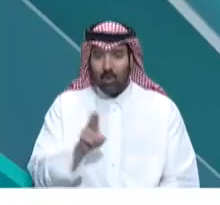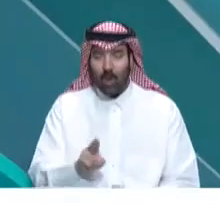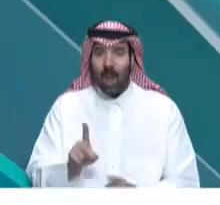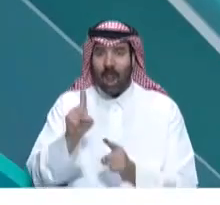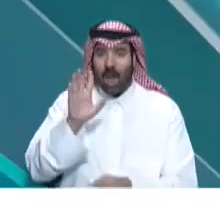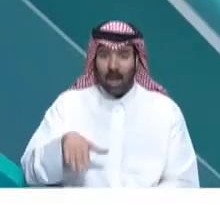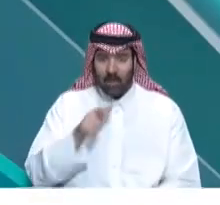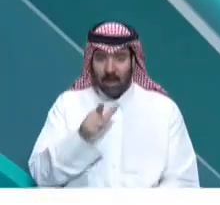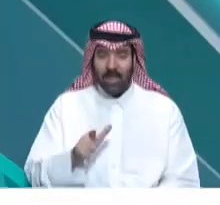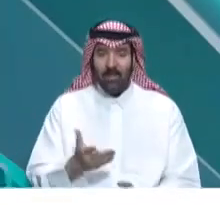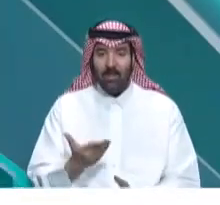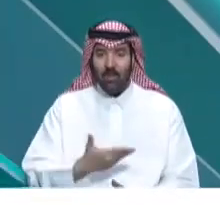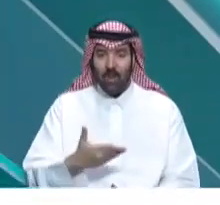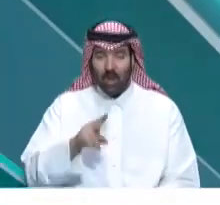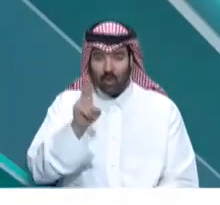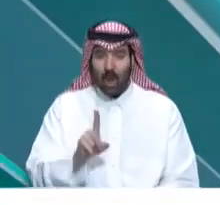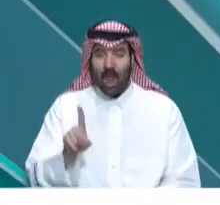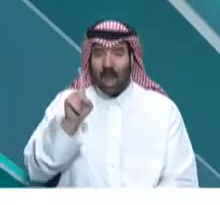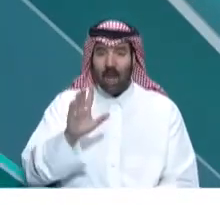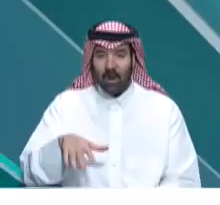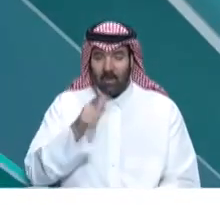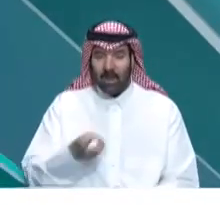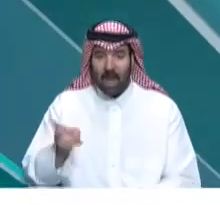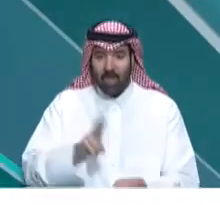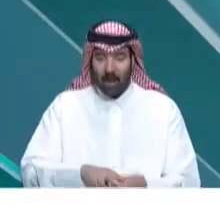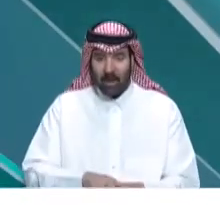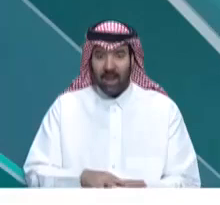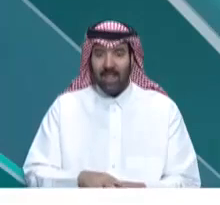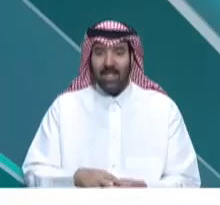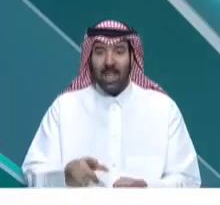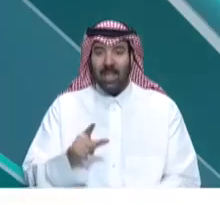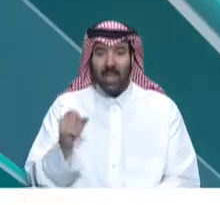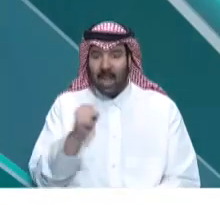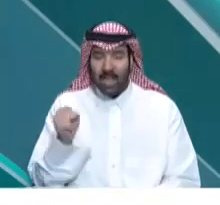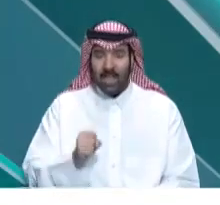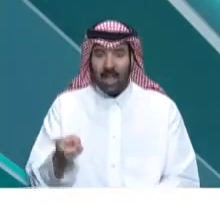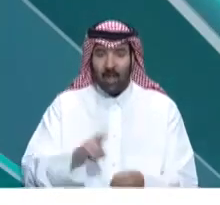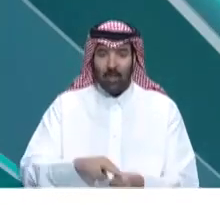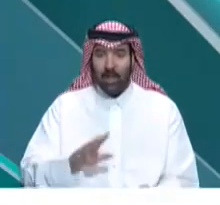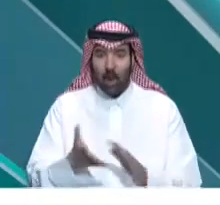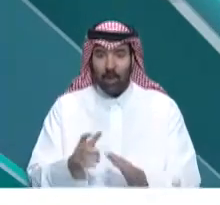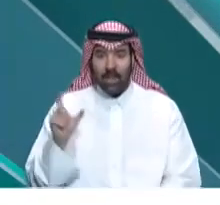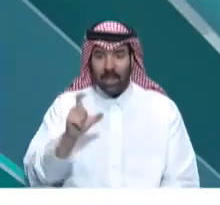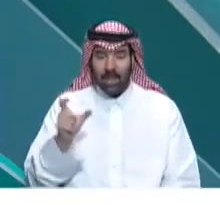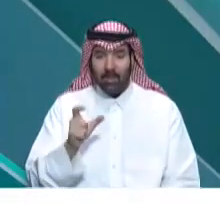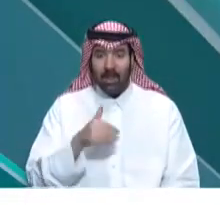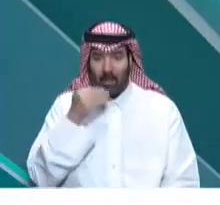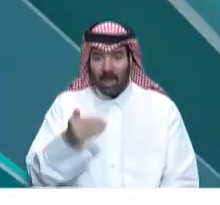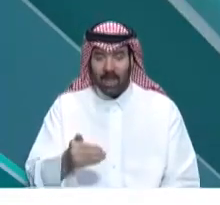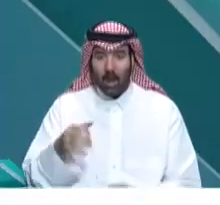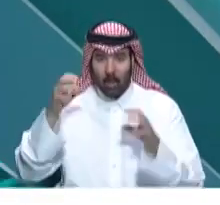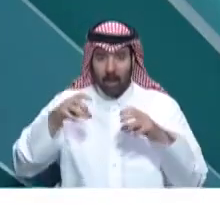طيبة ودعوات صادقة، سائلين المولى عز وجل أن يعيد هذه المناسبة السعيدة على الأمة الإسلامية بالخير